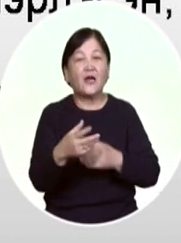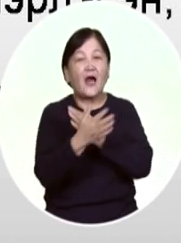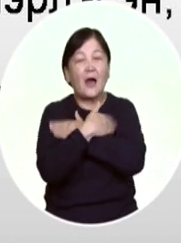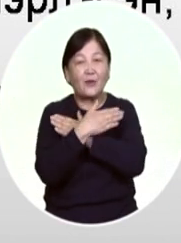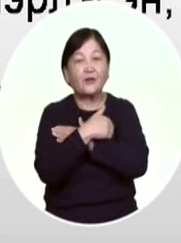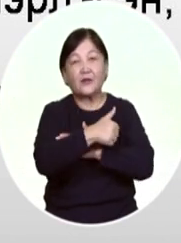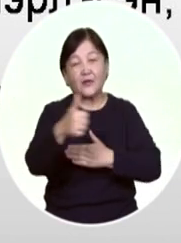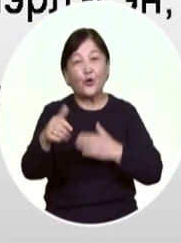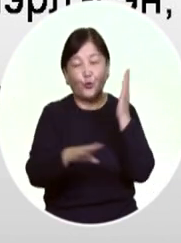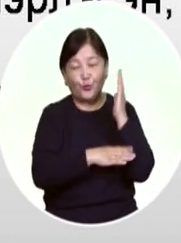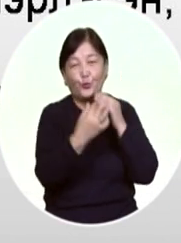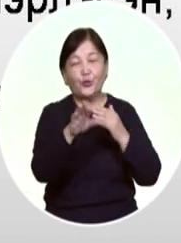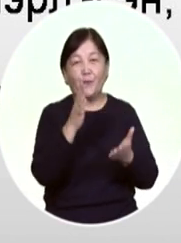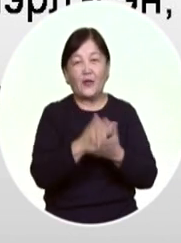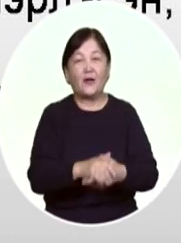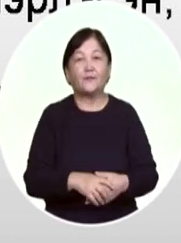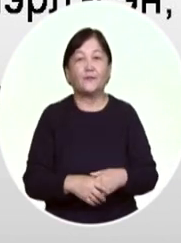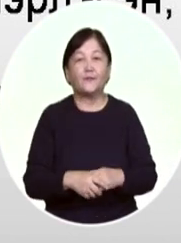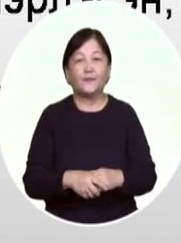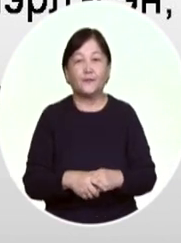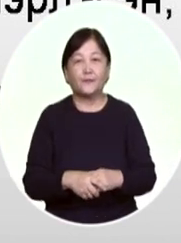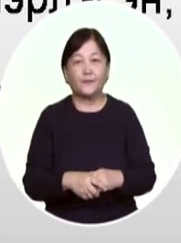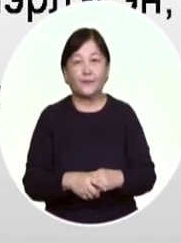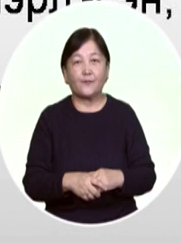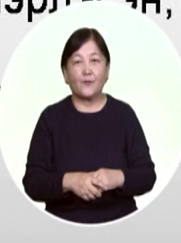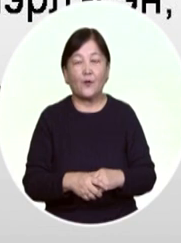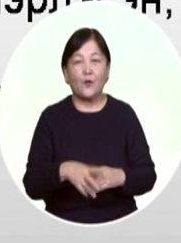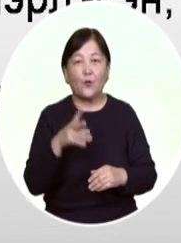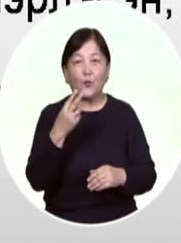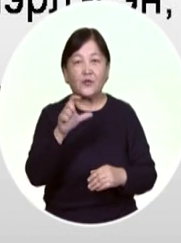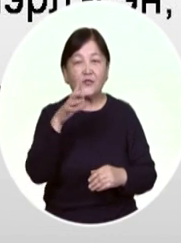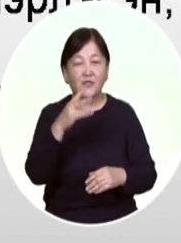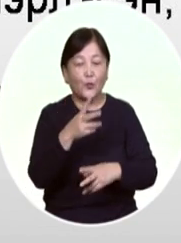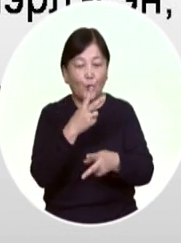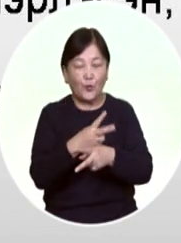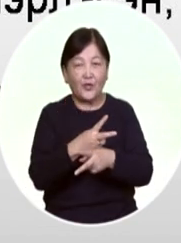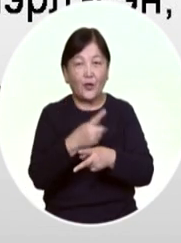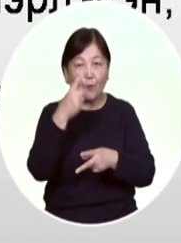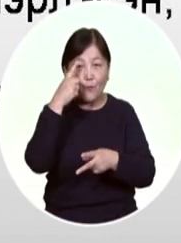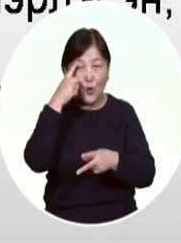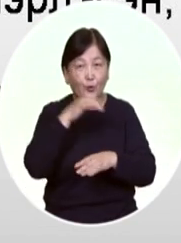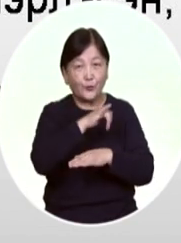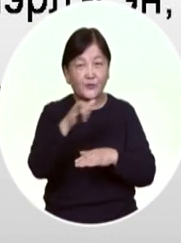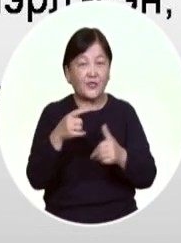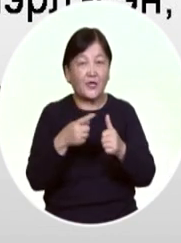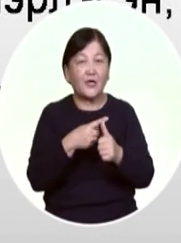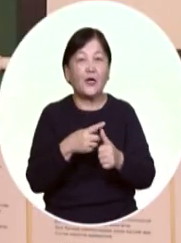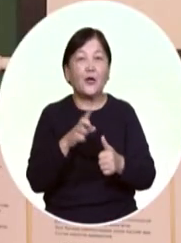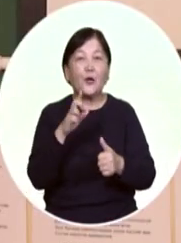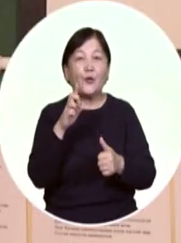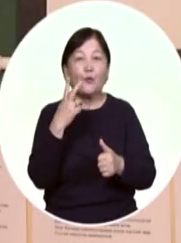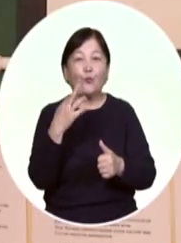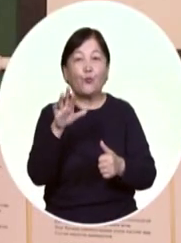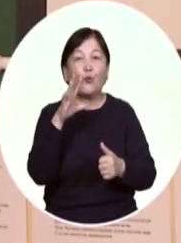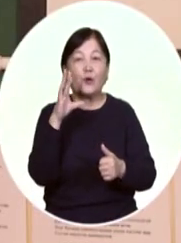байгаа. За улсын анх тухаар үндсэн хуулиар Монгол улсын нэрийг бүгд найрамдах Монгол ард улс